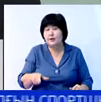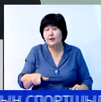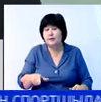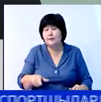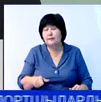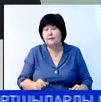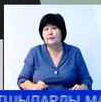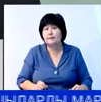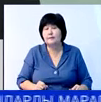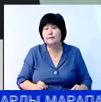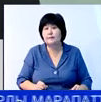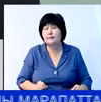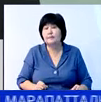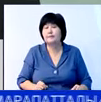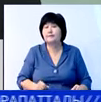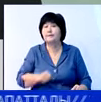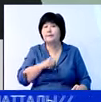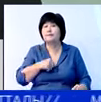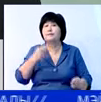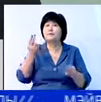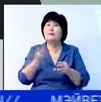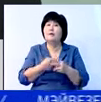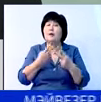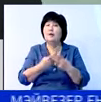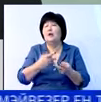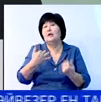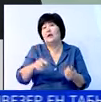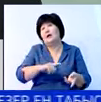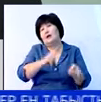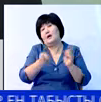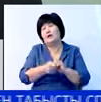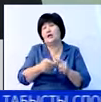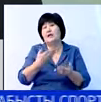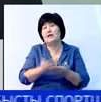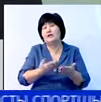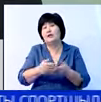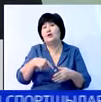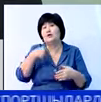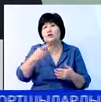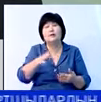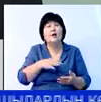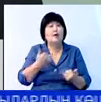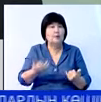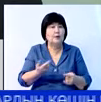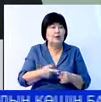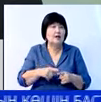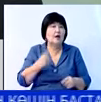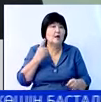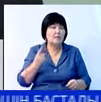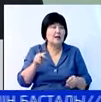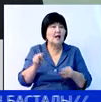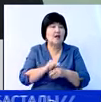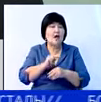сотталушымызды бас бостандығынан айыру жазасына ауыстыру жөнінде тиісті ұсынысы берілген болатын пробацияның. Бұның бір